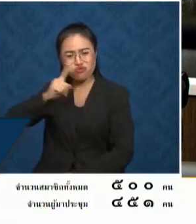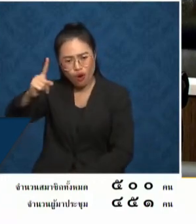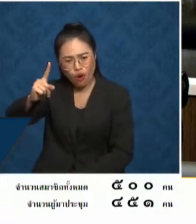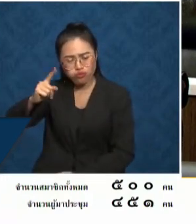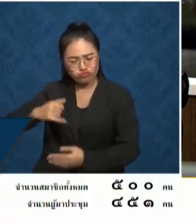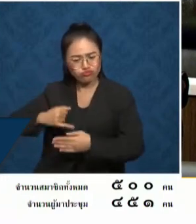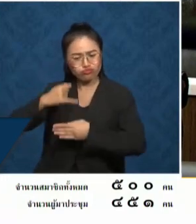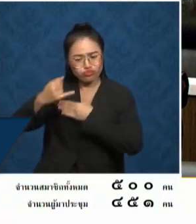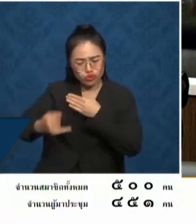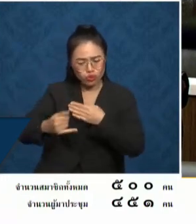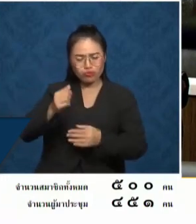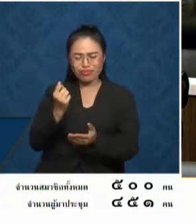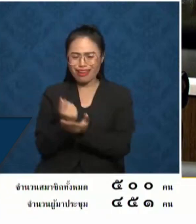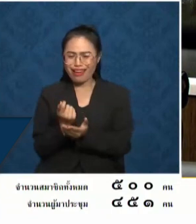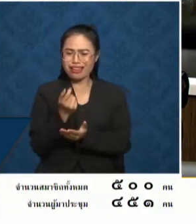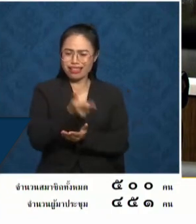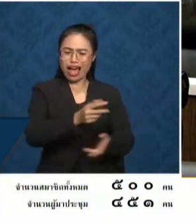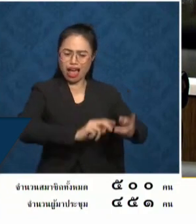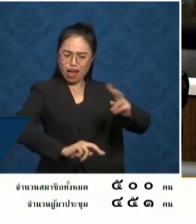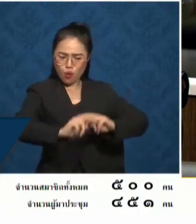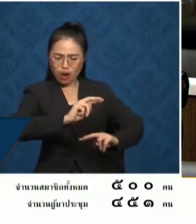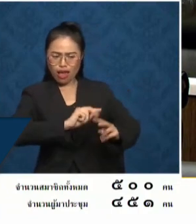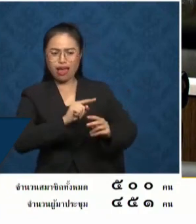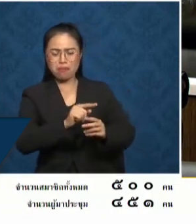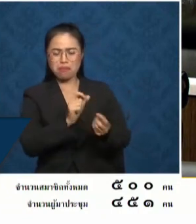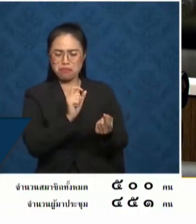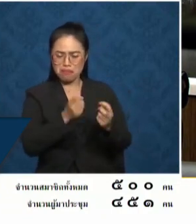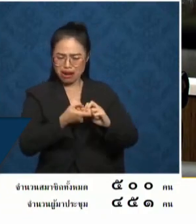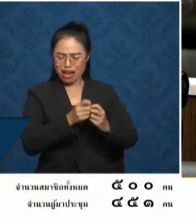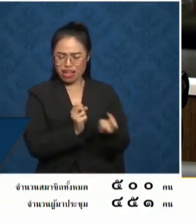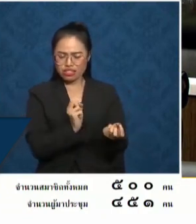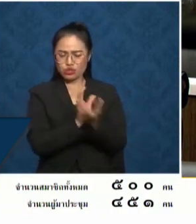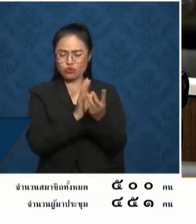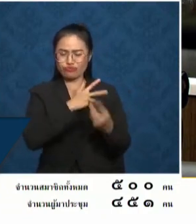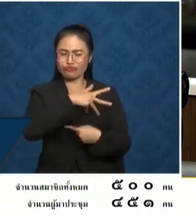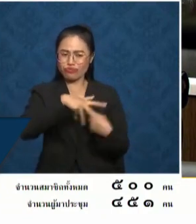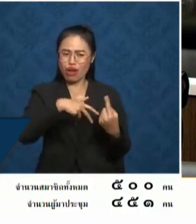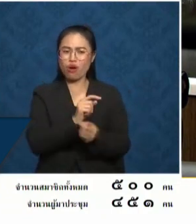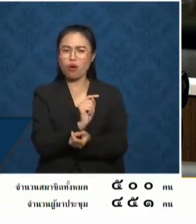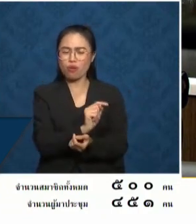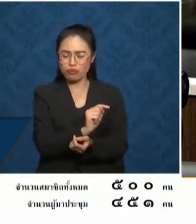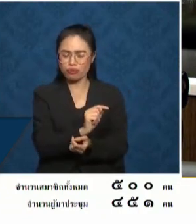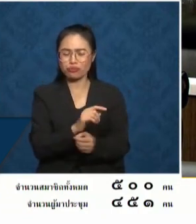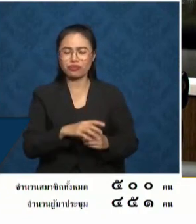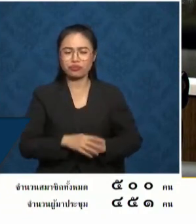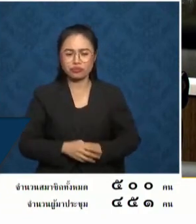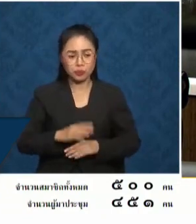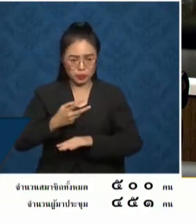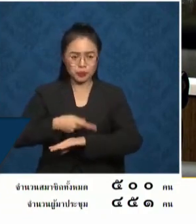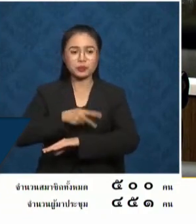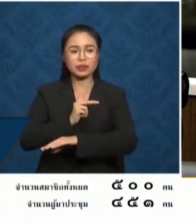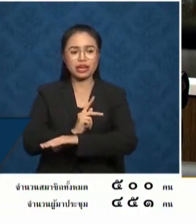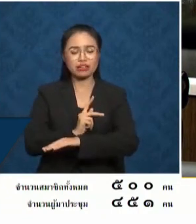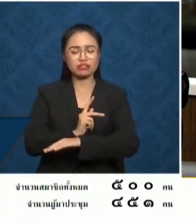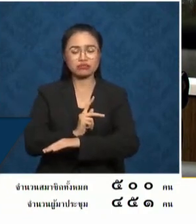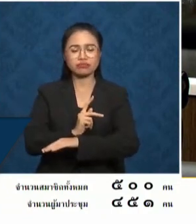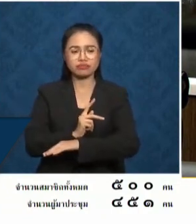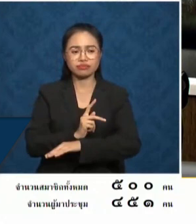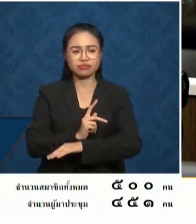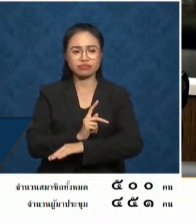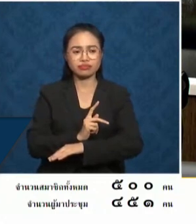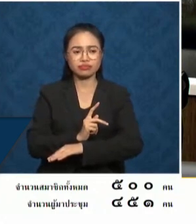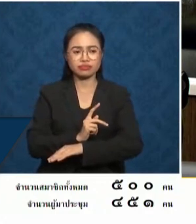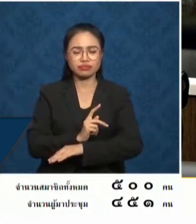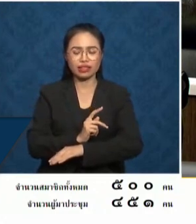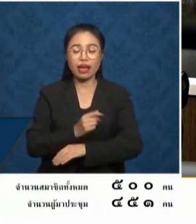และเข้าสู่การจ่ายชดเชยผลกระทบท่านประธานครับ